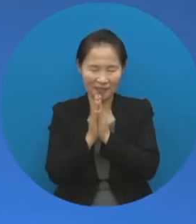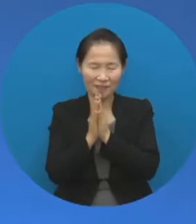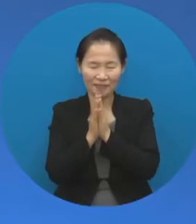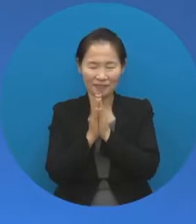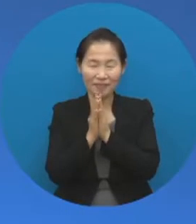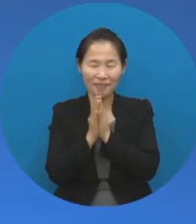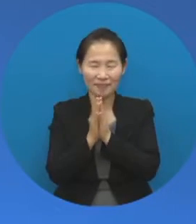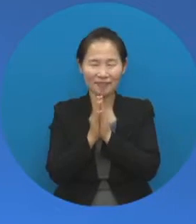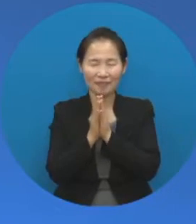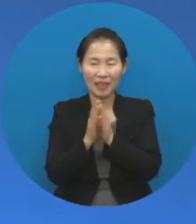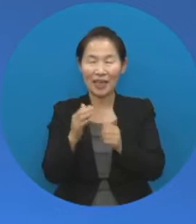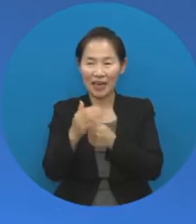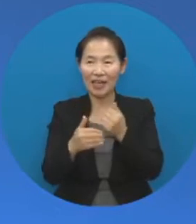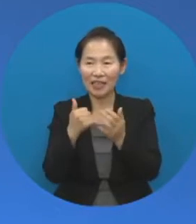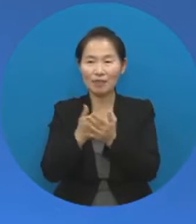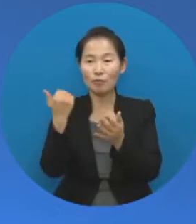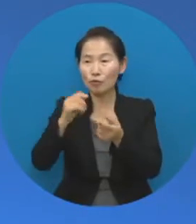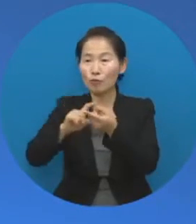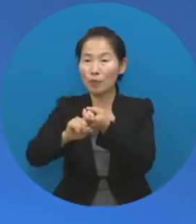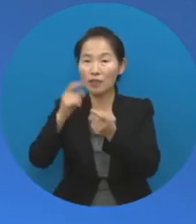하나님은 누구 편일 것 같으세요?